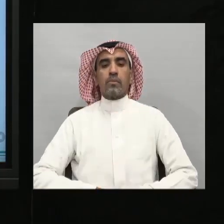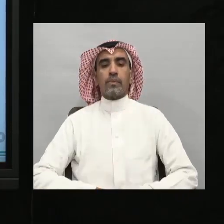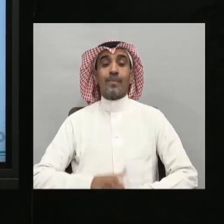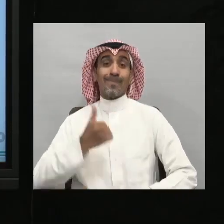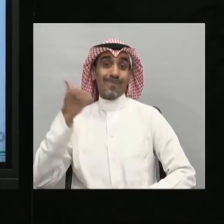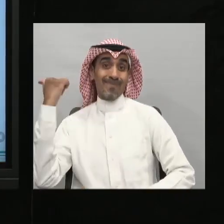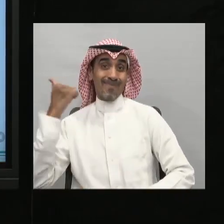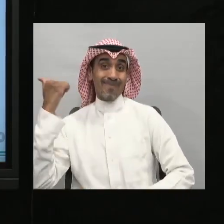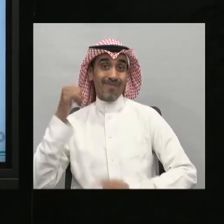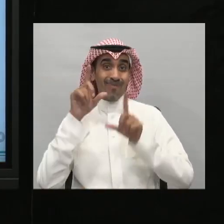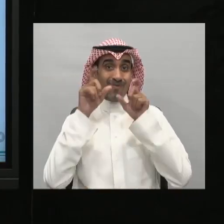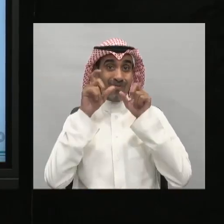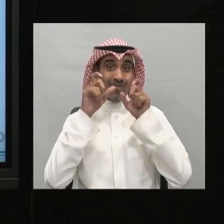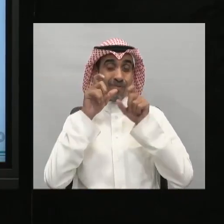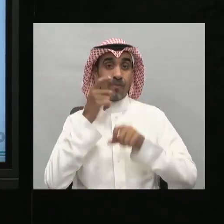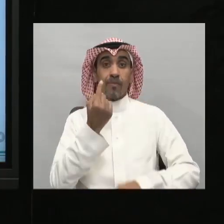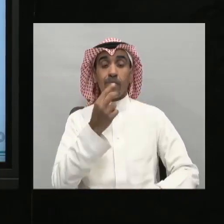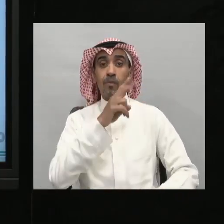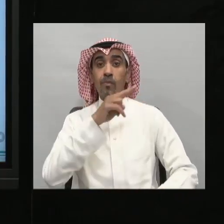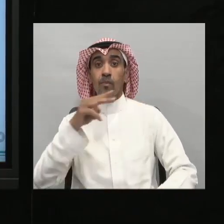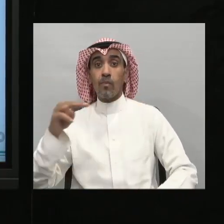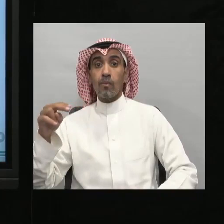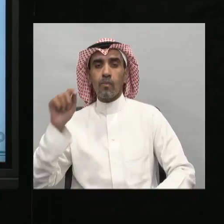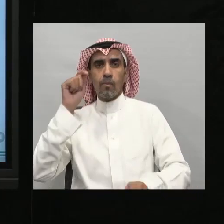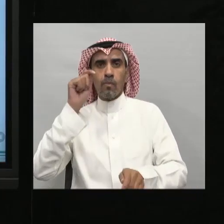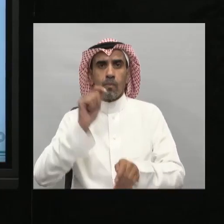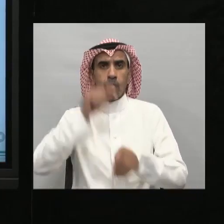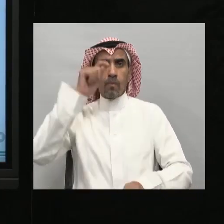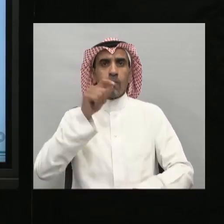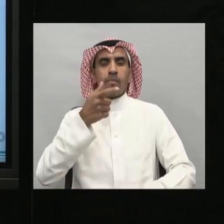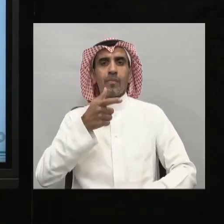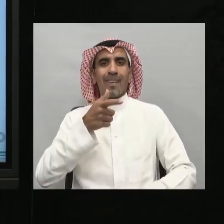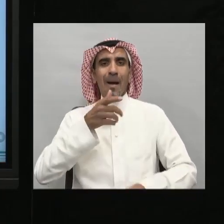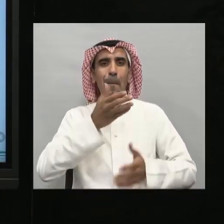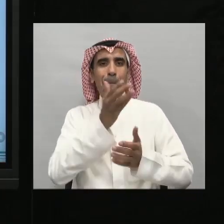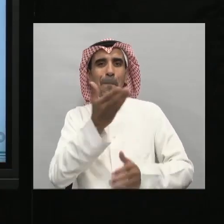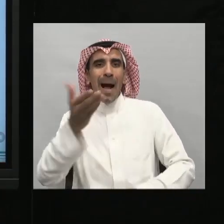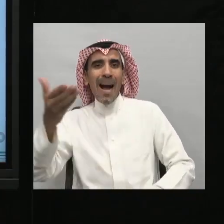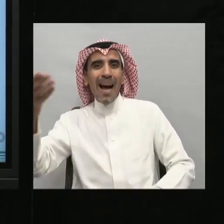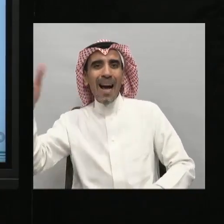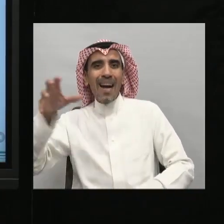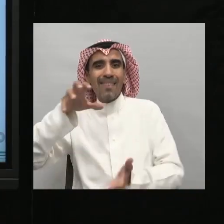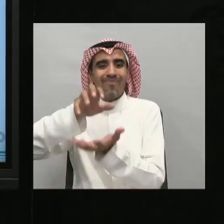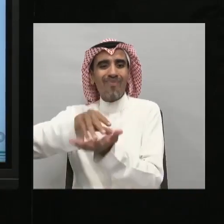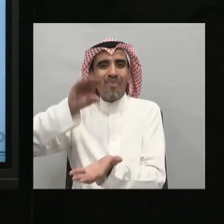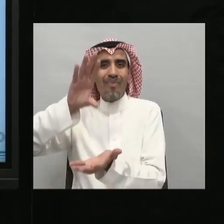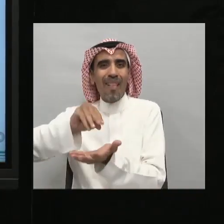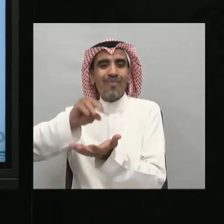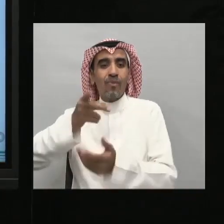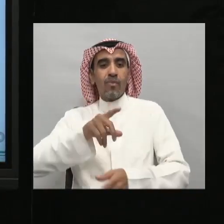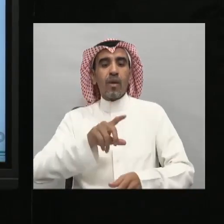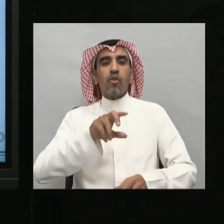هنا طبعا صورة لأحد أنواع اللاسعات وهي لقنديل البحر. أيضا هنا صورة